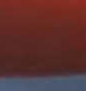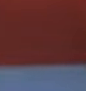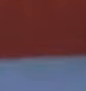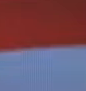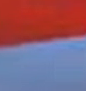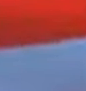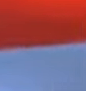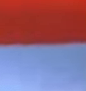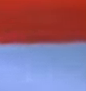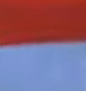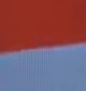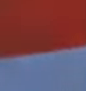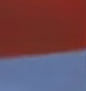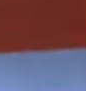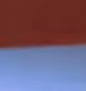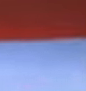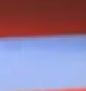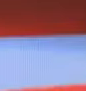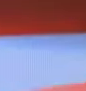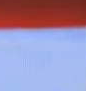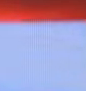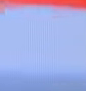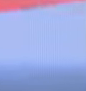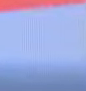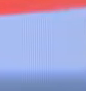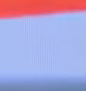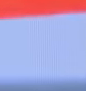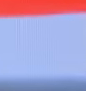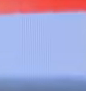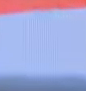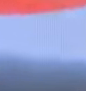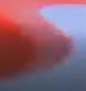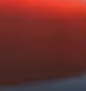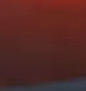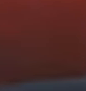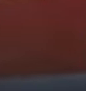menjadi rakyat Malaysia. Kibarkan jalur gemilang. Dengan itu, assalamualaikum.